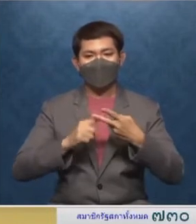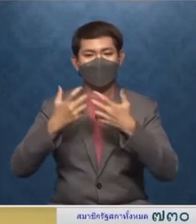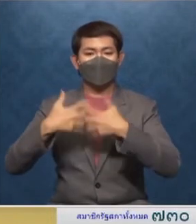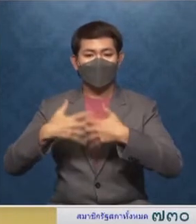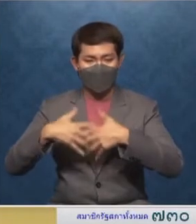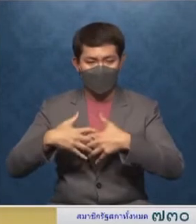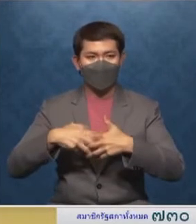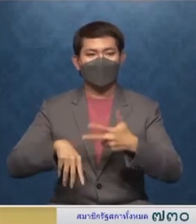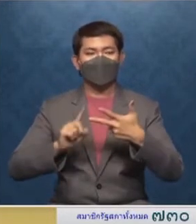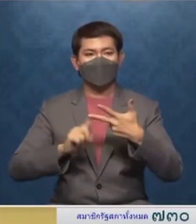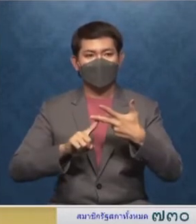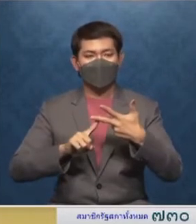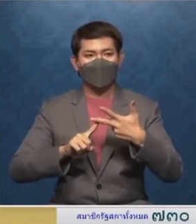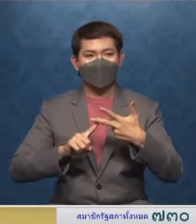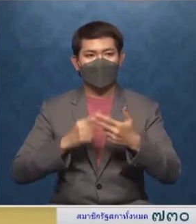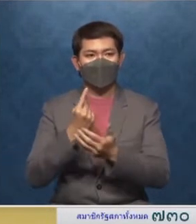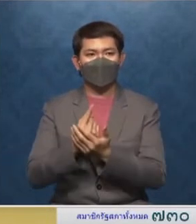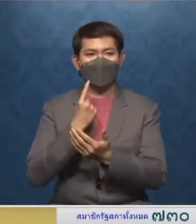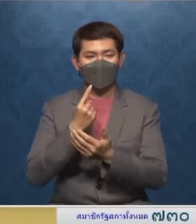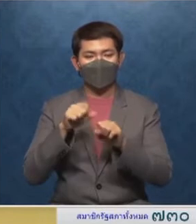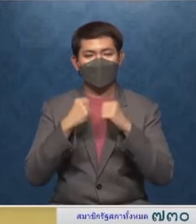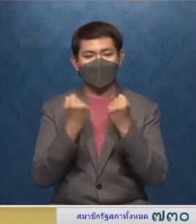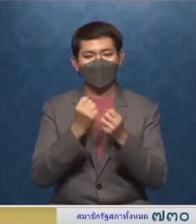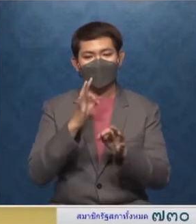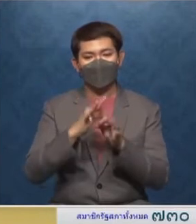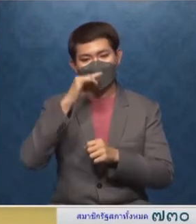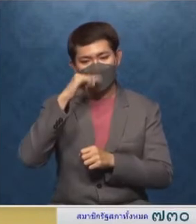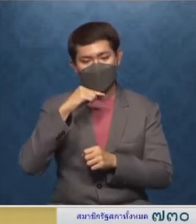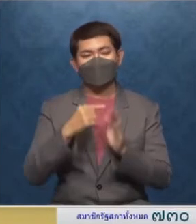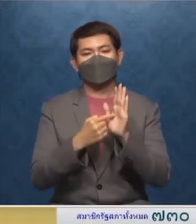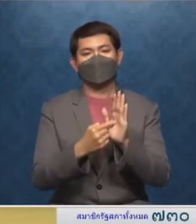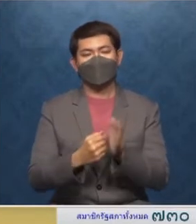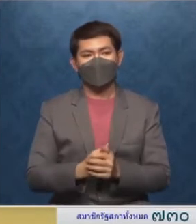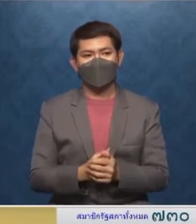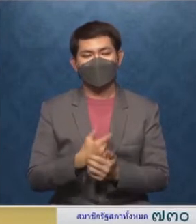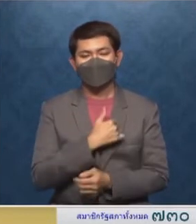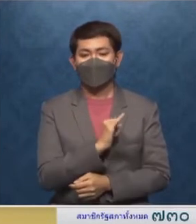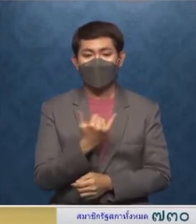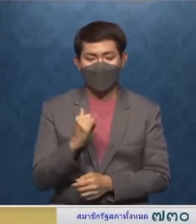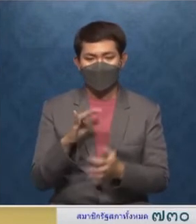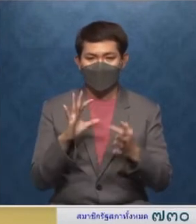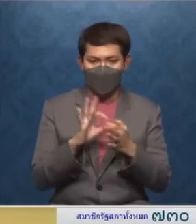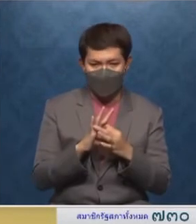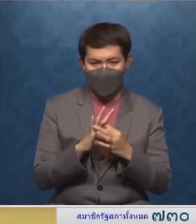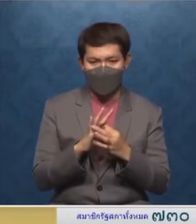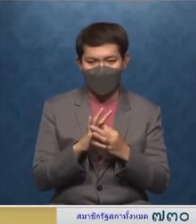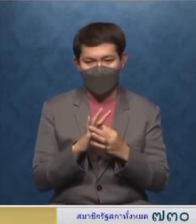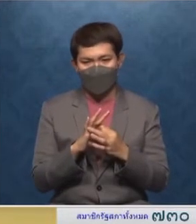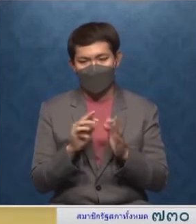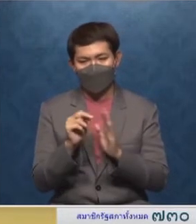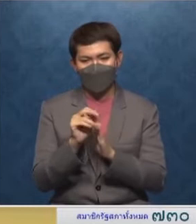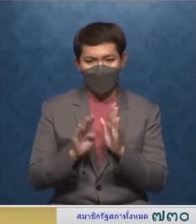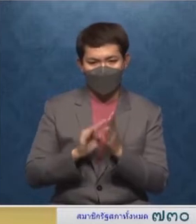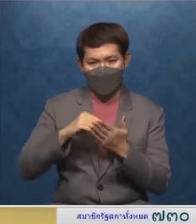แล้วก็ผู้แทนสมาคมธนาคารไทยเป็นต้นซึ่งผมก็ไม่แน่ใจว่าเกี่ยวข้องกับนโยบาย